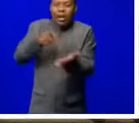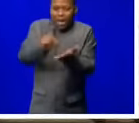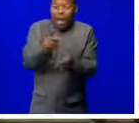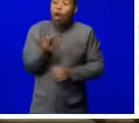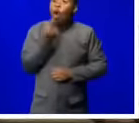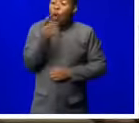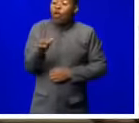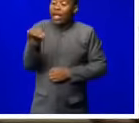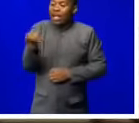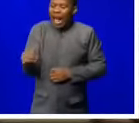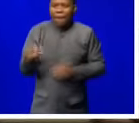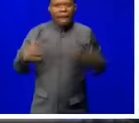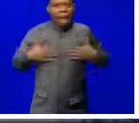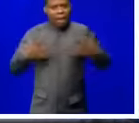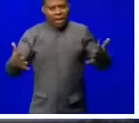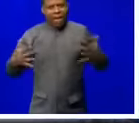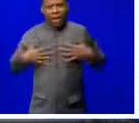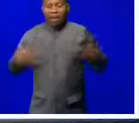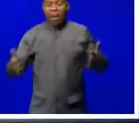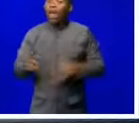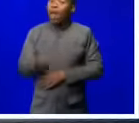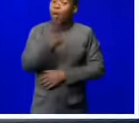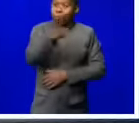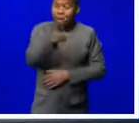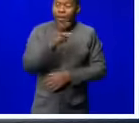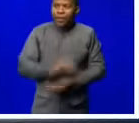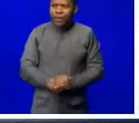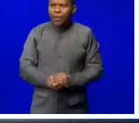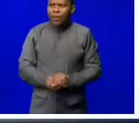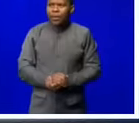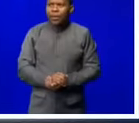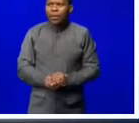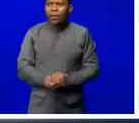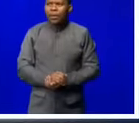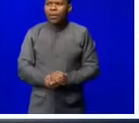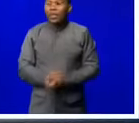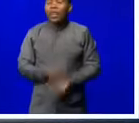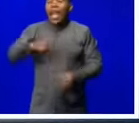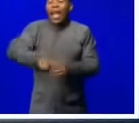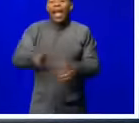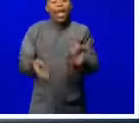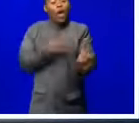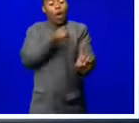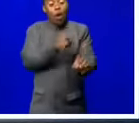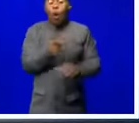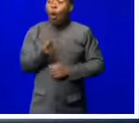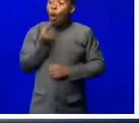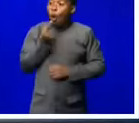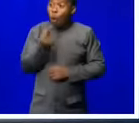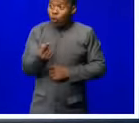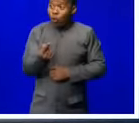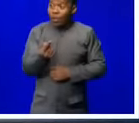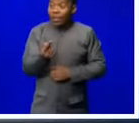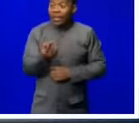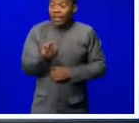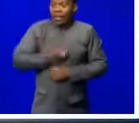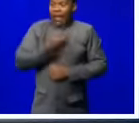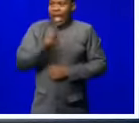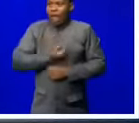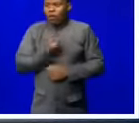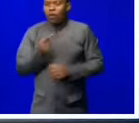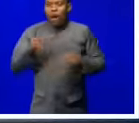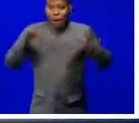akaladi lelicala futhi angeke alivume noma selitekwa. Nyembe utshele enkantolo kutsi